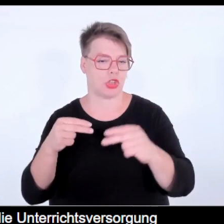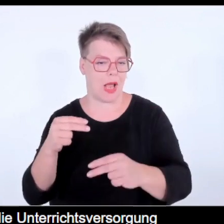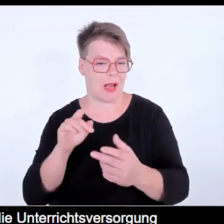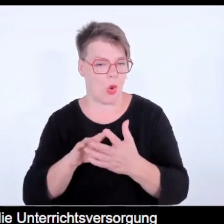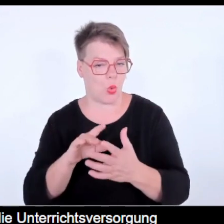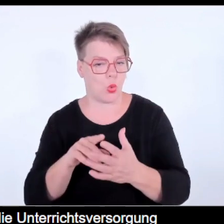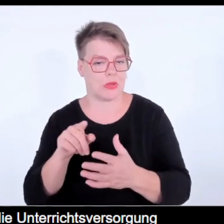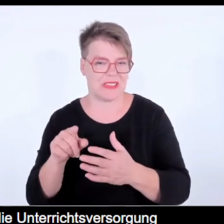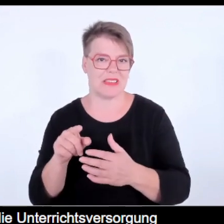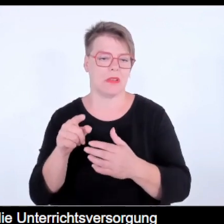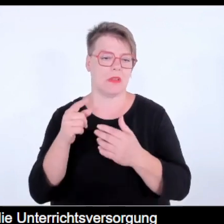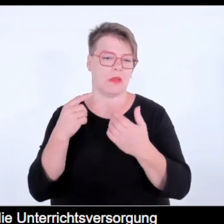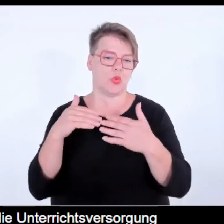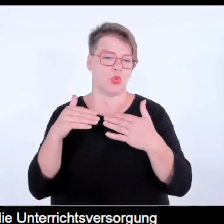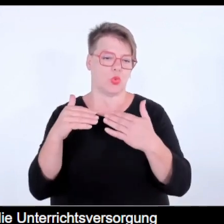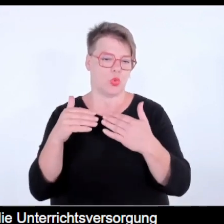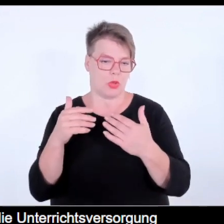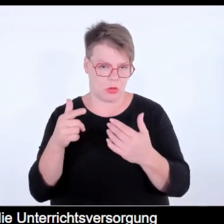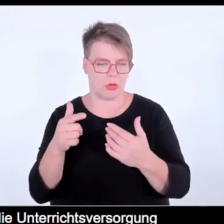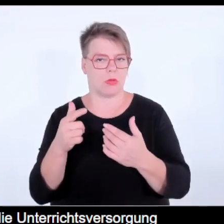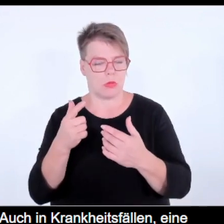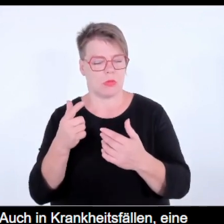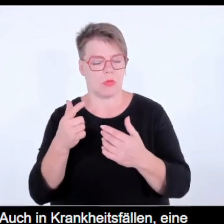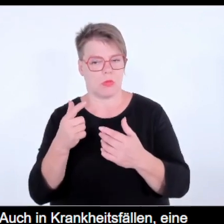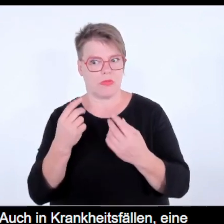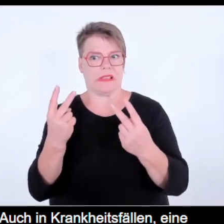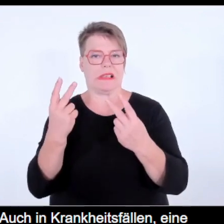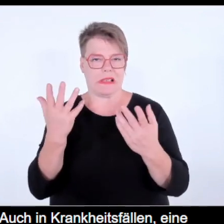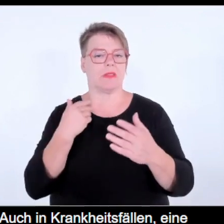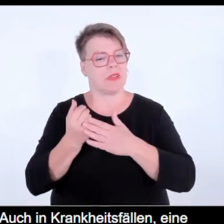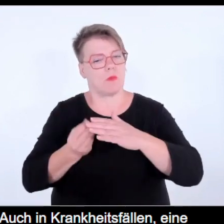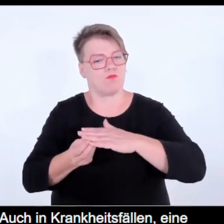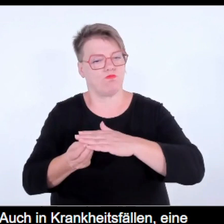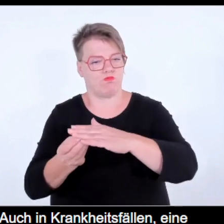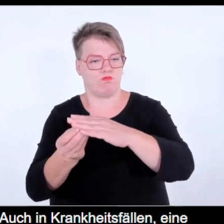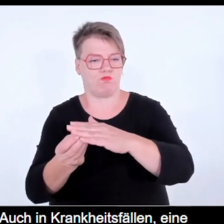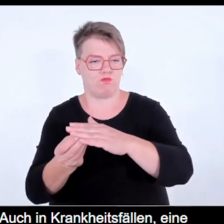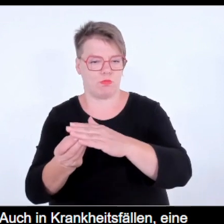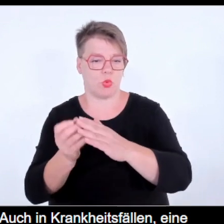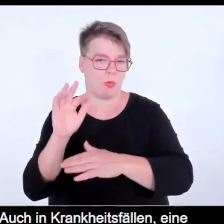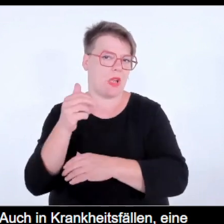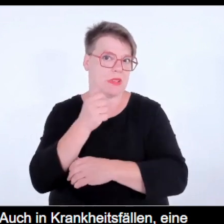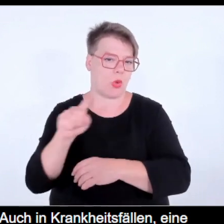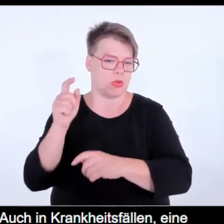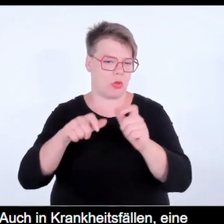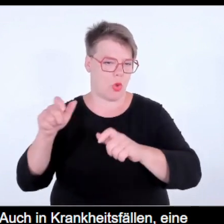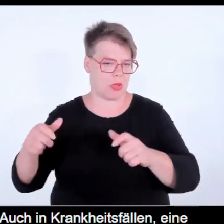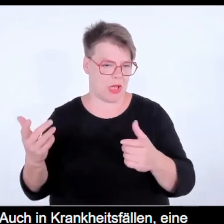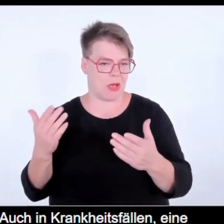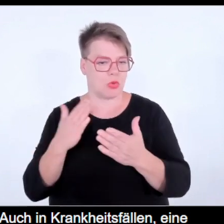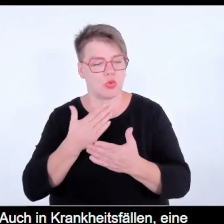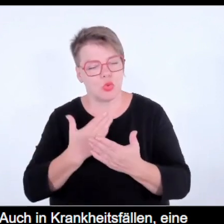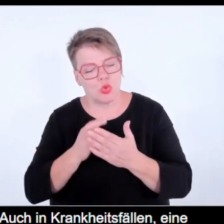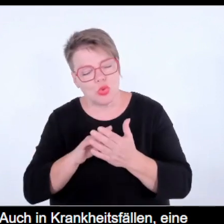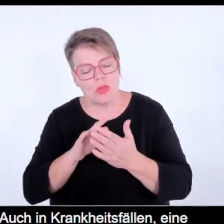ausweiten. Besonders gefreut hat mich, heute ist es offiziell geworden und gestern schon auch